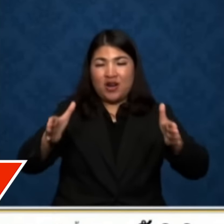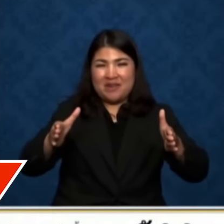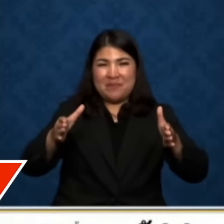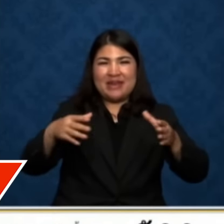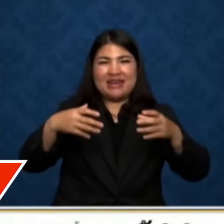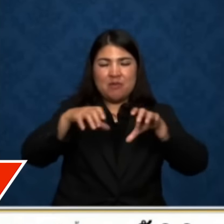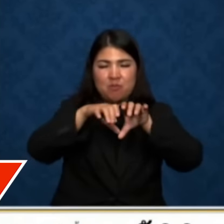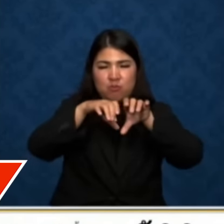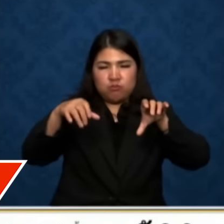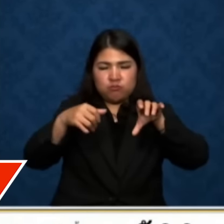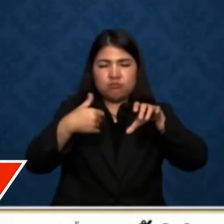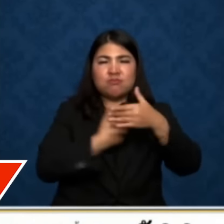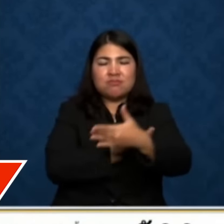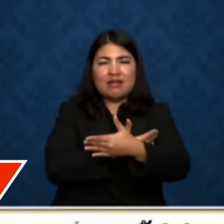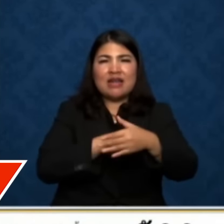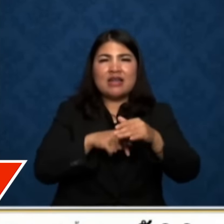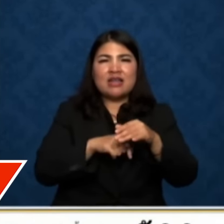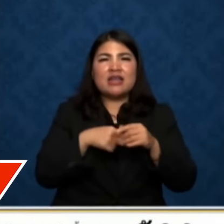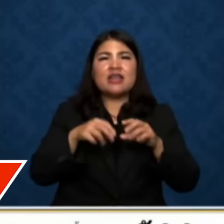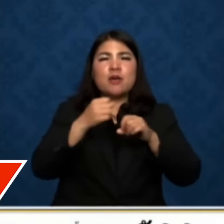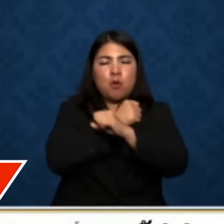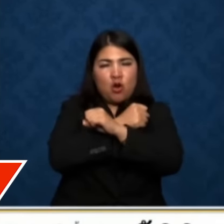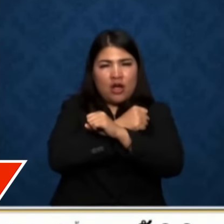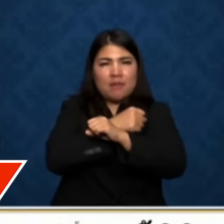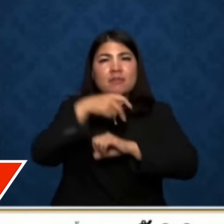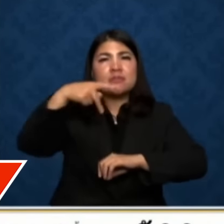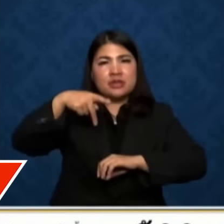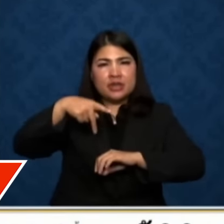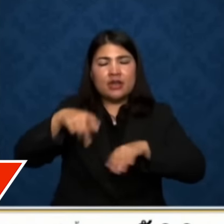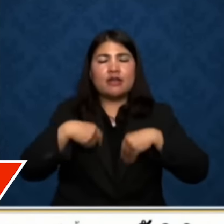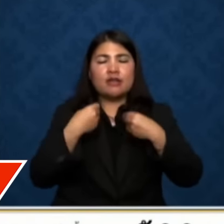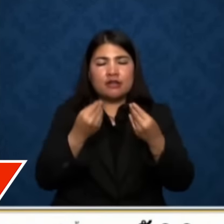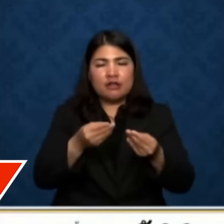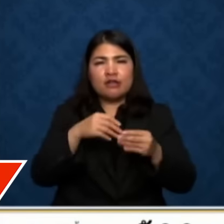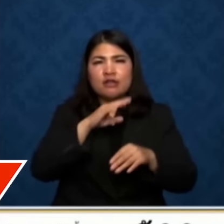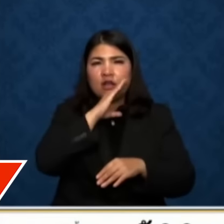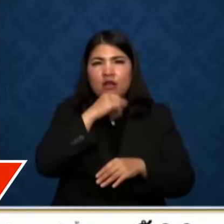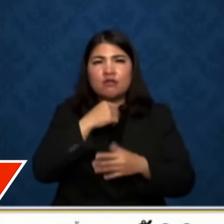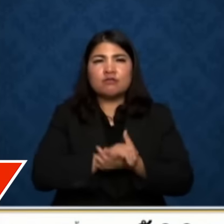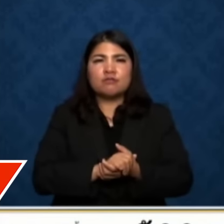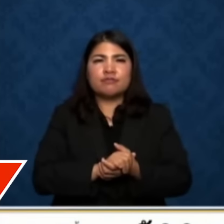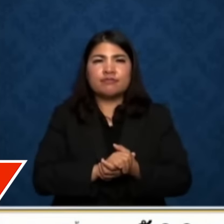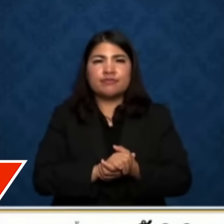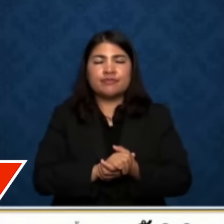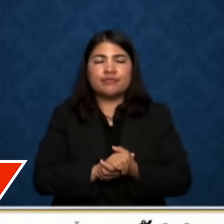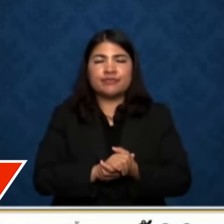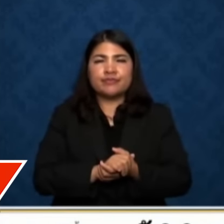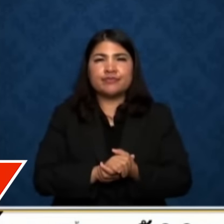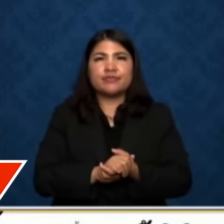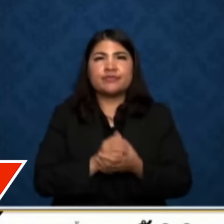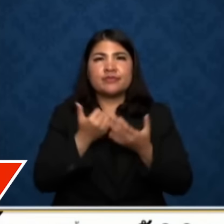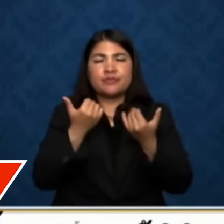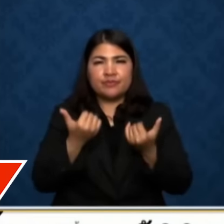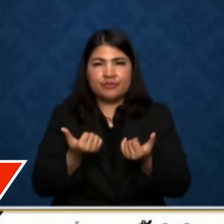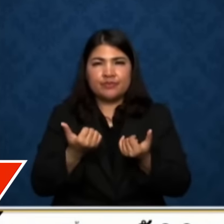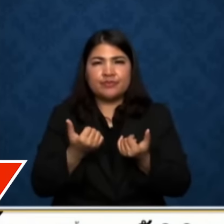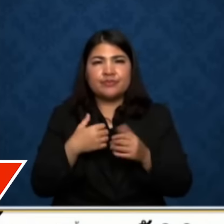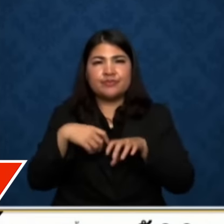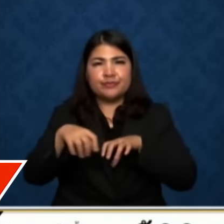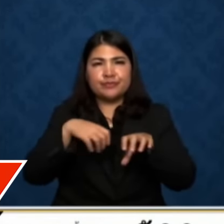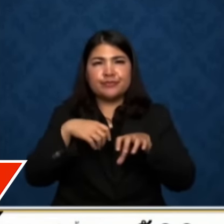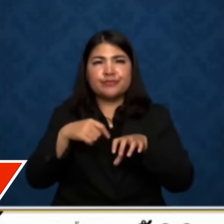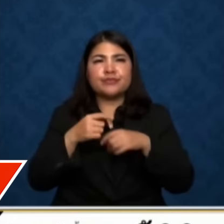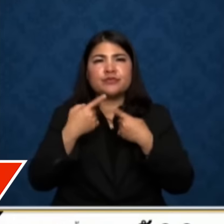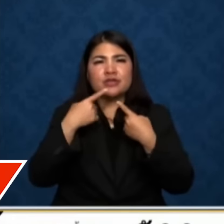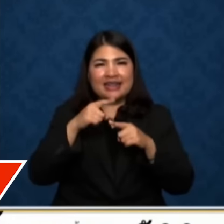ออันนี้ก็เป็นห้องควบคุมพิเศษที่ทางโรงพยาบาลต้องจัดให้แต่ท่านเคยตอบว่าเป็นคาร์บอมอันนี้ไม่น่าจะเป็นอินดิเคชันของทางโรงพยาบาลซึ่งท่านรังสิมันได้ตอบ